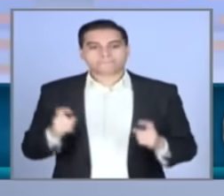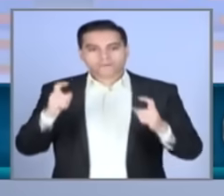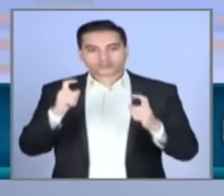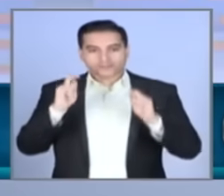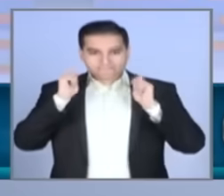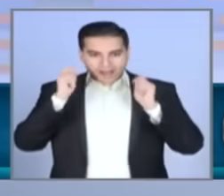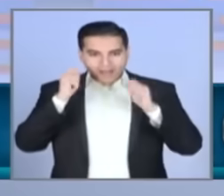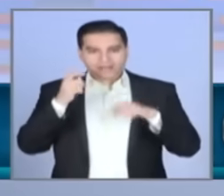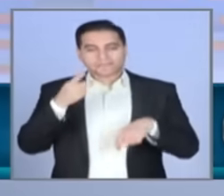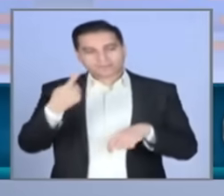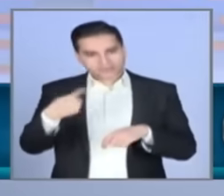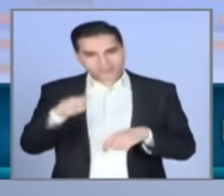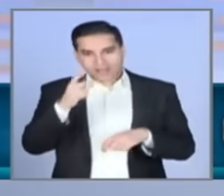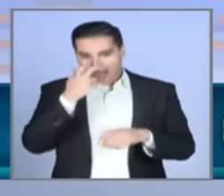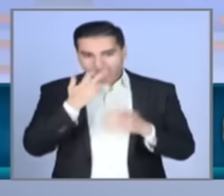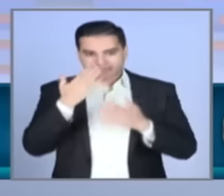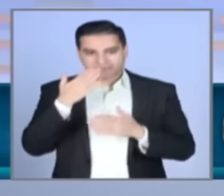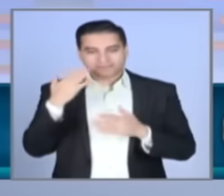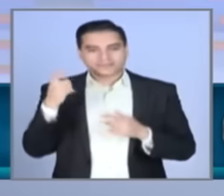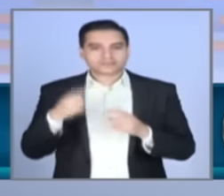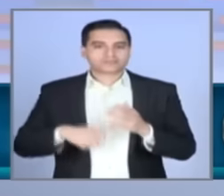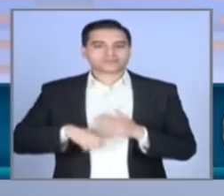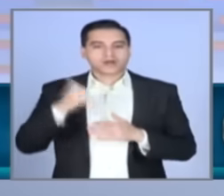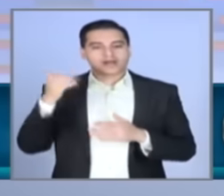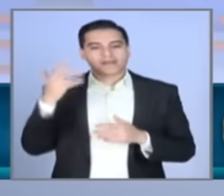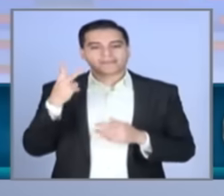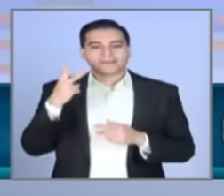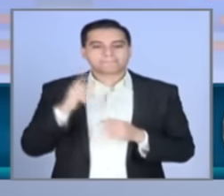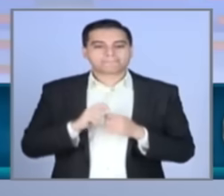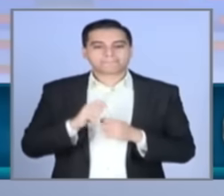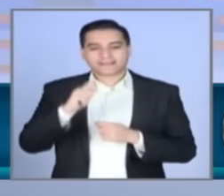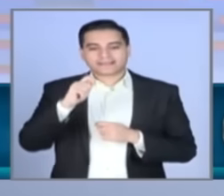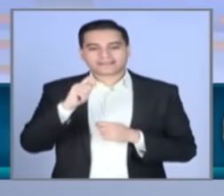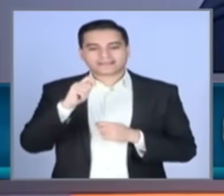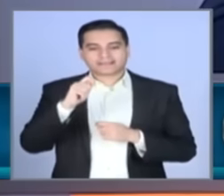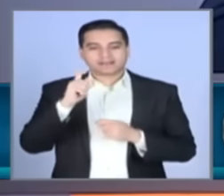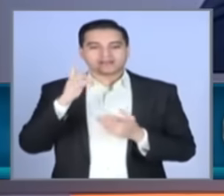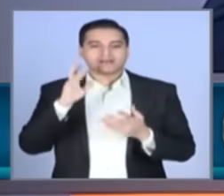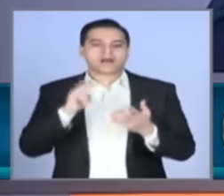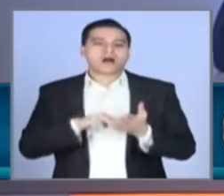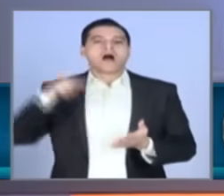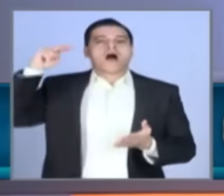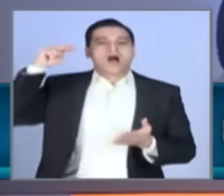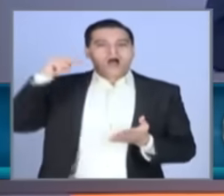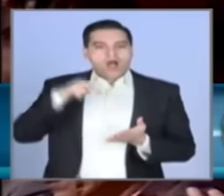فات. برافو عليك يا بلال. كان ارتفاعها 2 متر 75 سنتي. إجابة